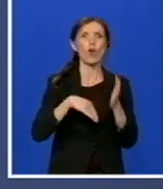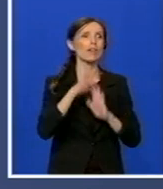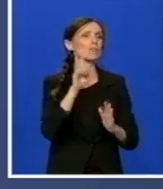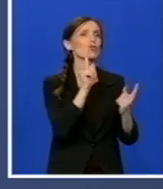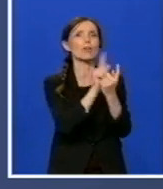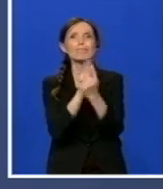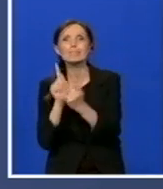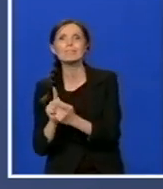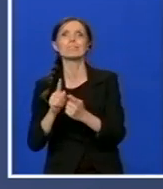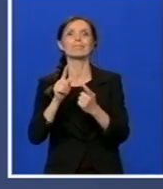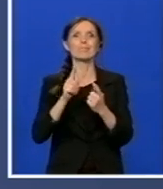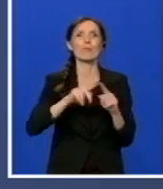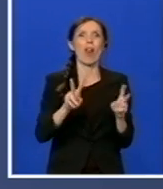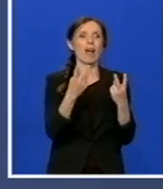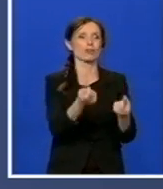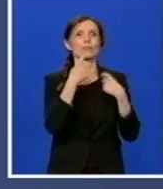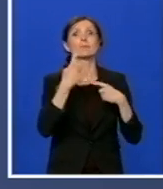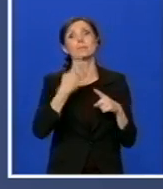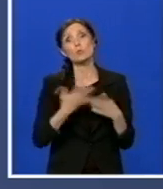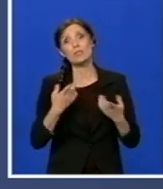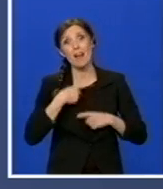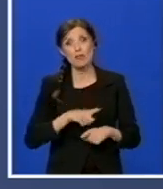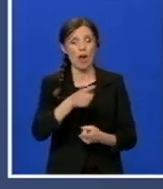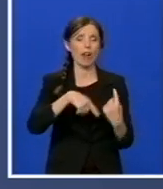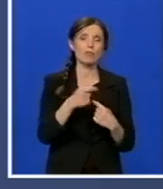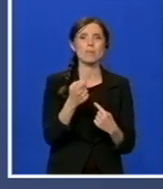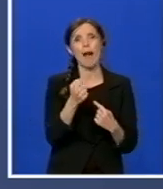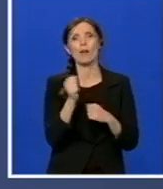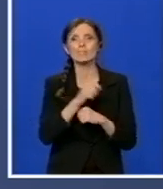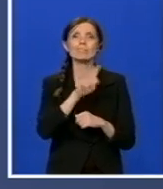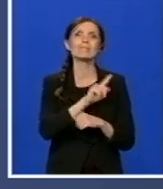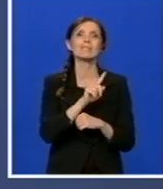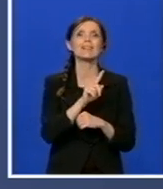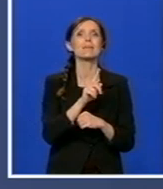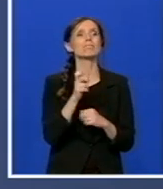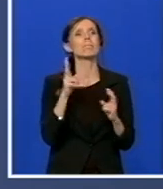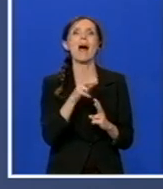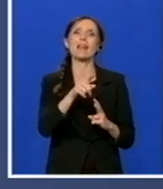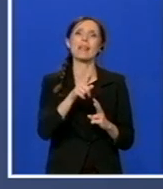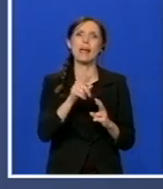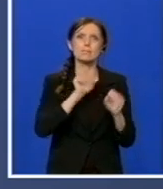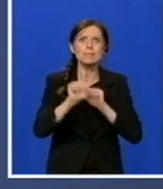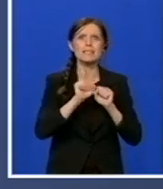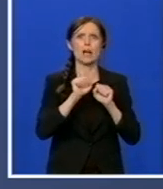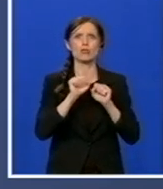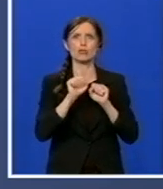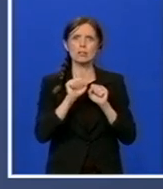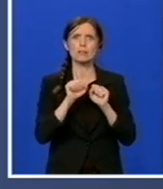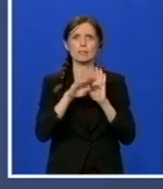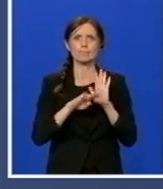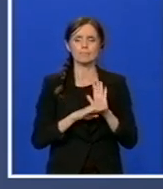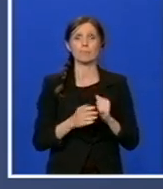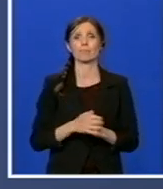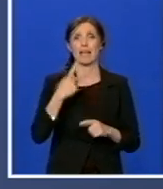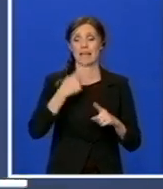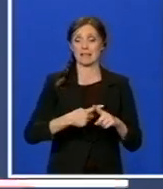manje pridržavanje preventivnim merama. Takođe, na osnovu ukupnog broja laboratorijski potvrđenih slučajeva na današnji